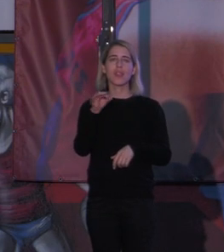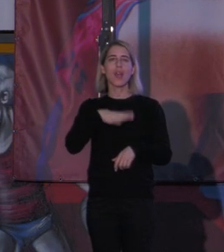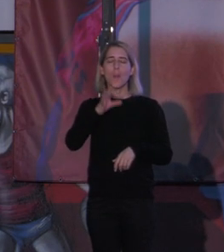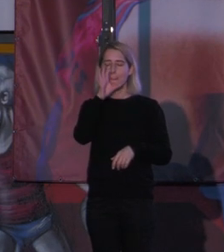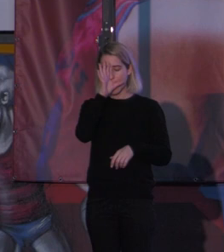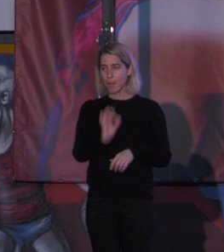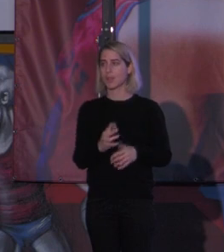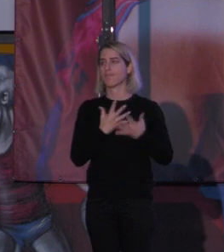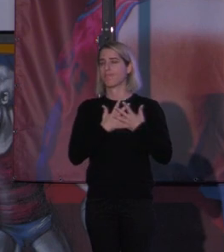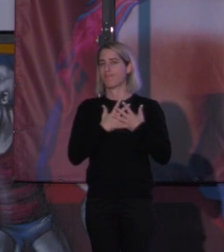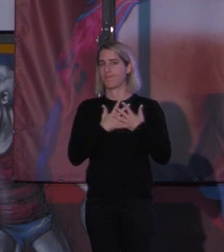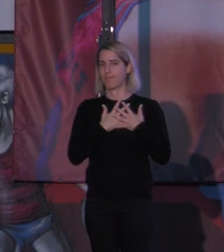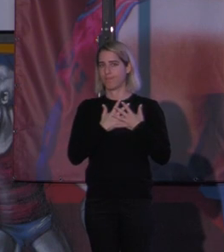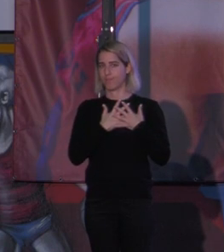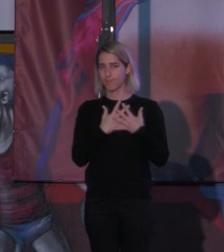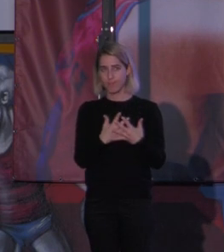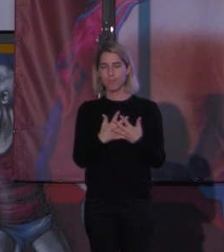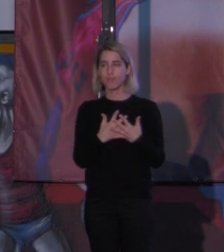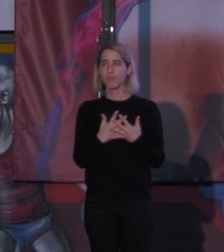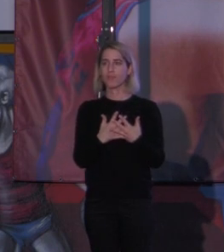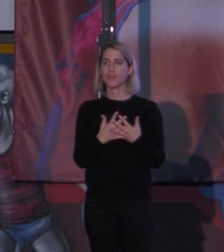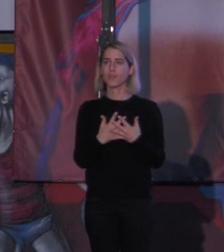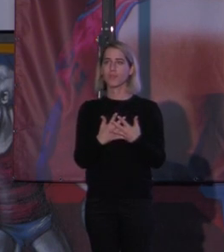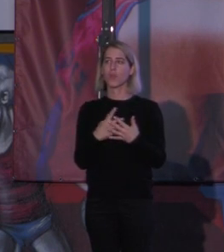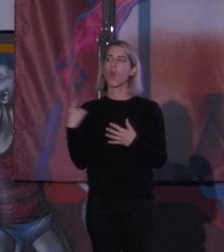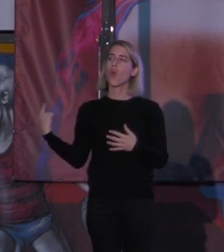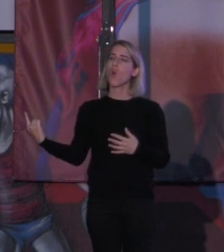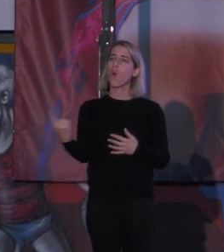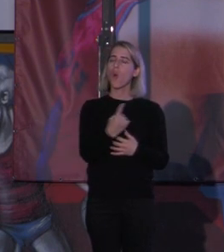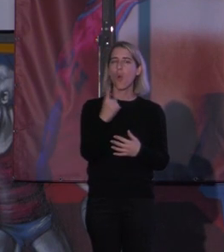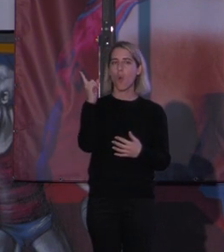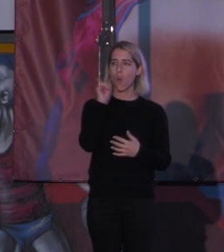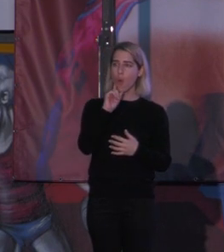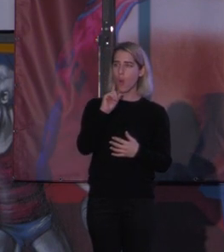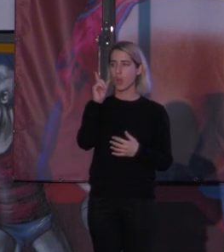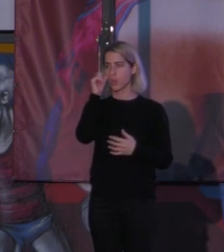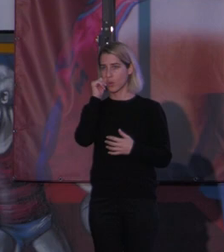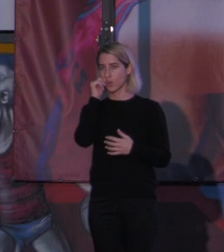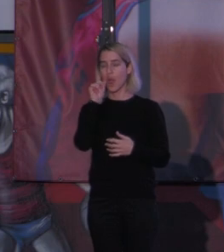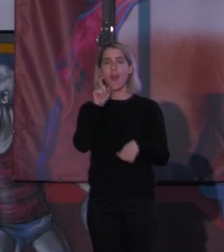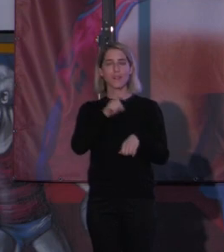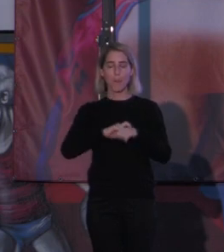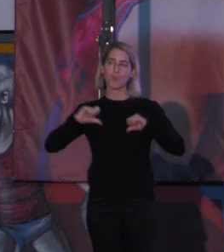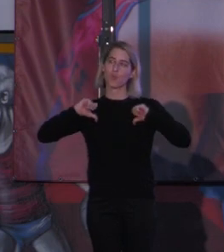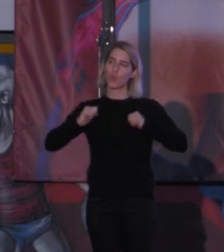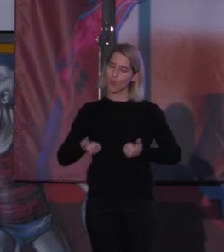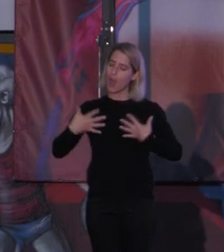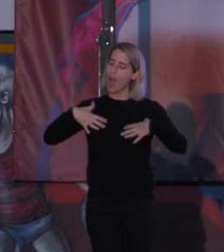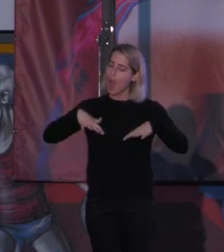καρδιά μου να ευχαριστήσω όλες και όλους που έχουν αγκαλιάσει την πρωτοβουλία μου από